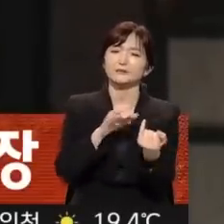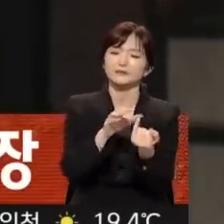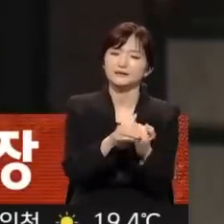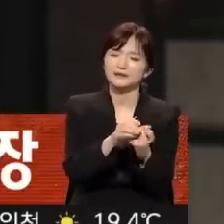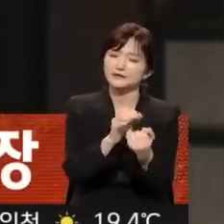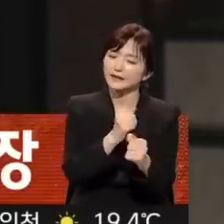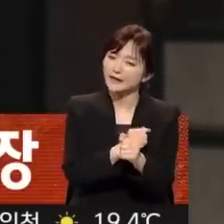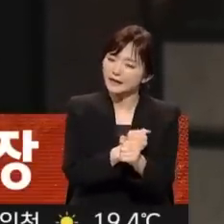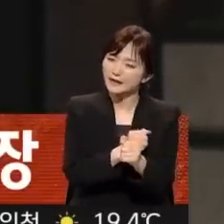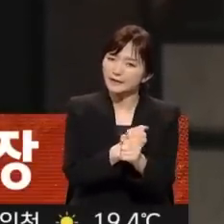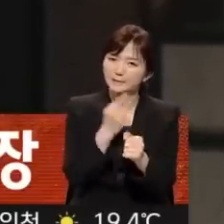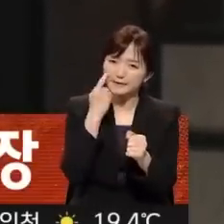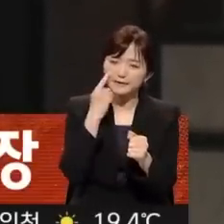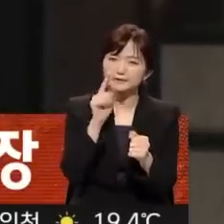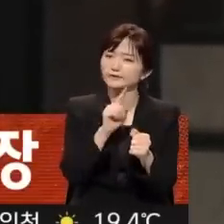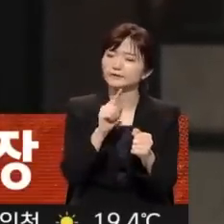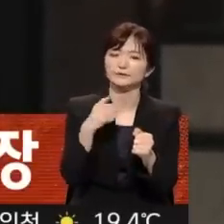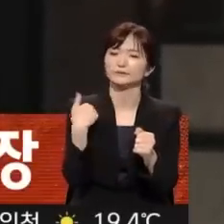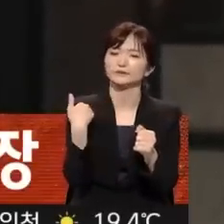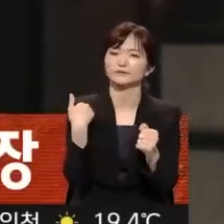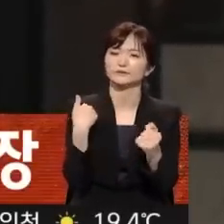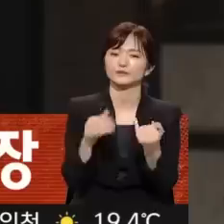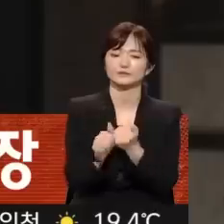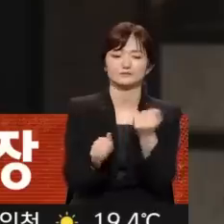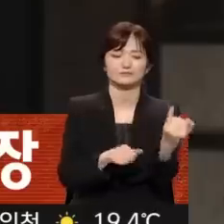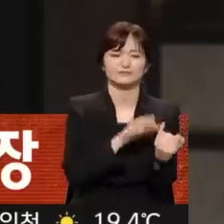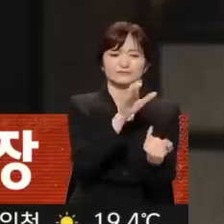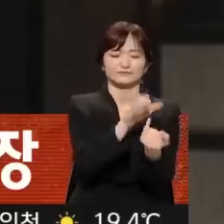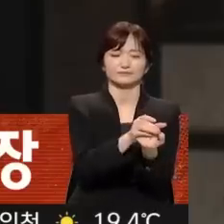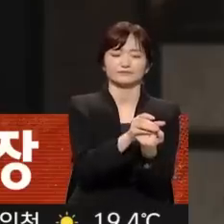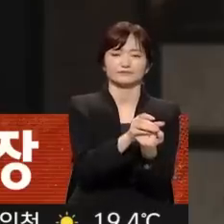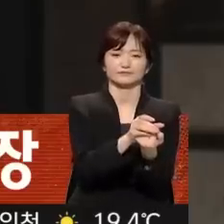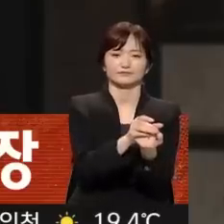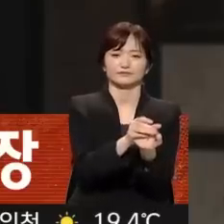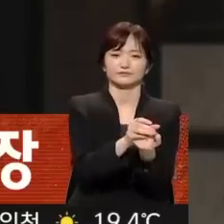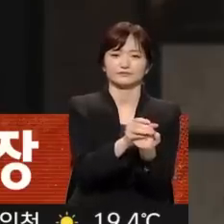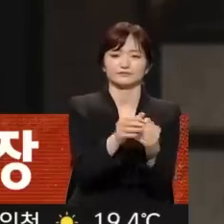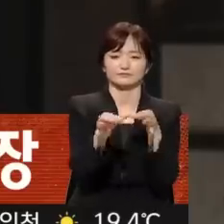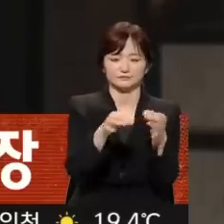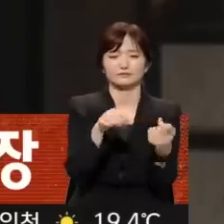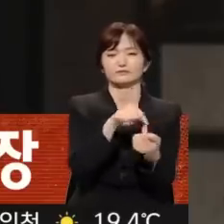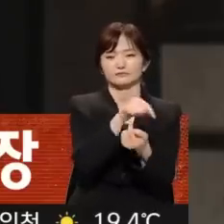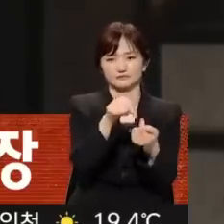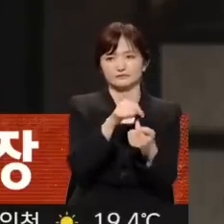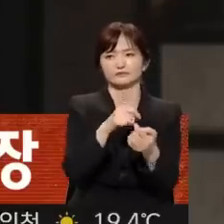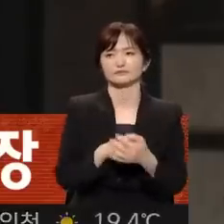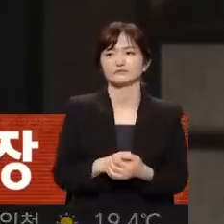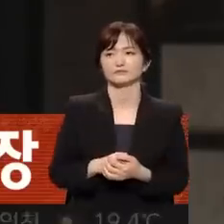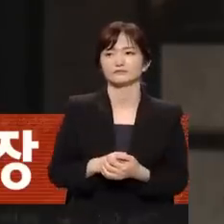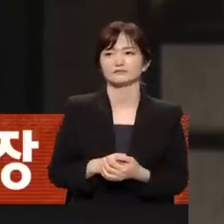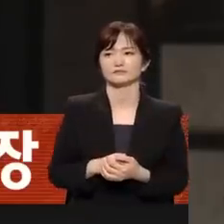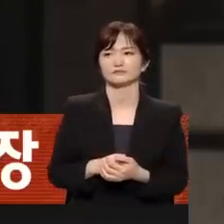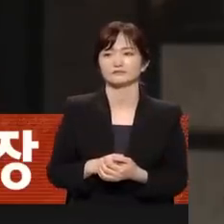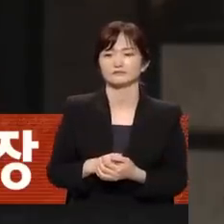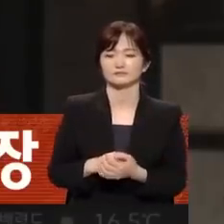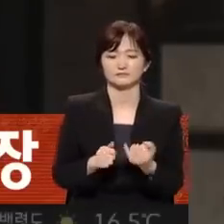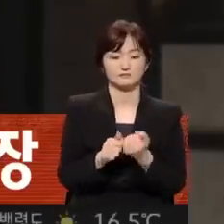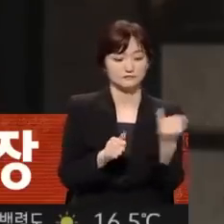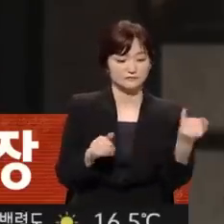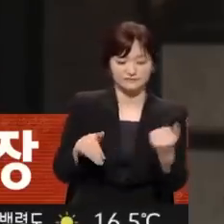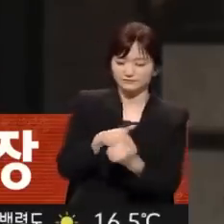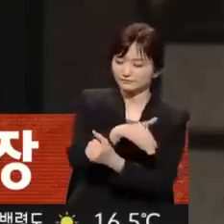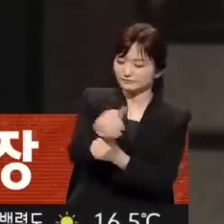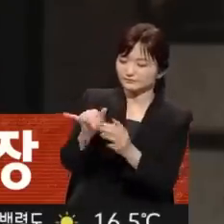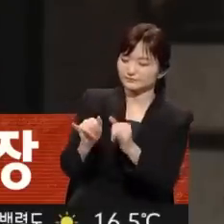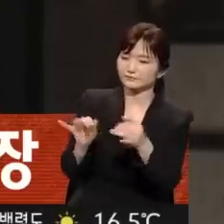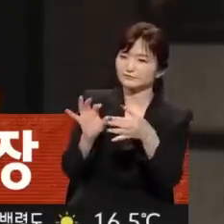건지 그때부터는 이제 아내가 인수를 해가지고 운영을 했는데 이 아내가 이 주위에 있는 사람들하고 인간관계가 너무